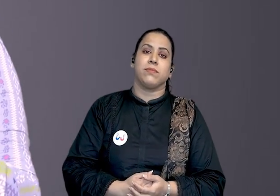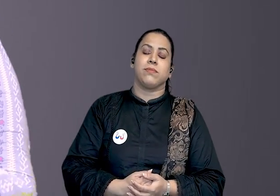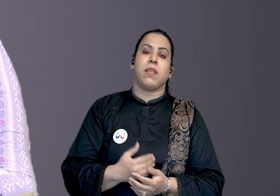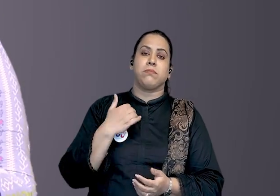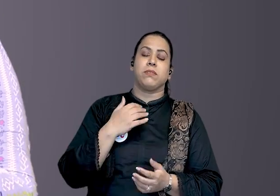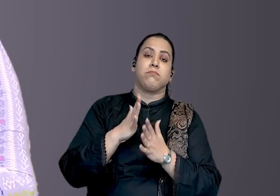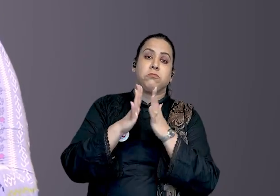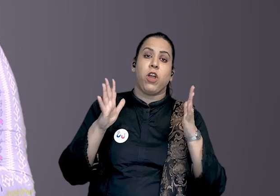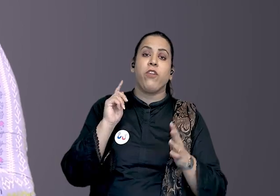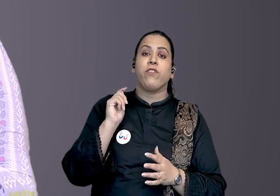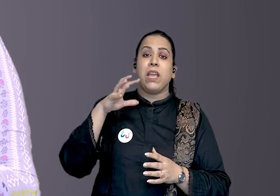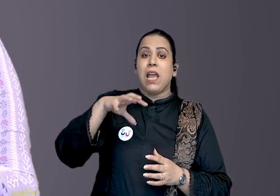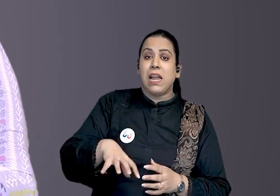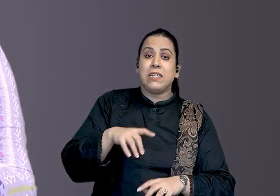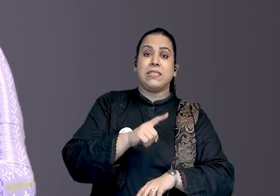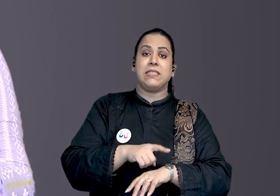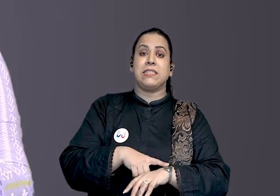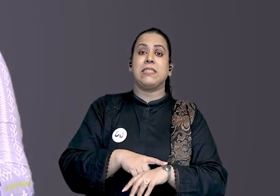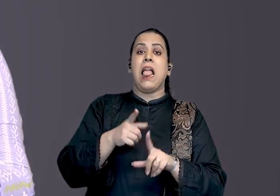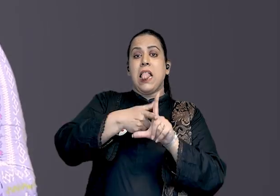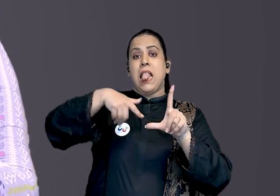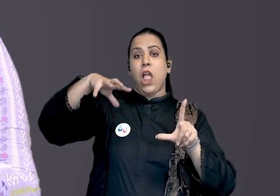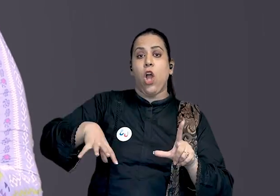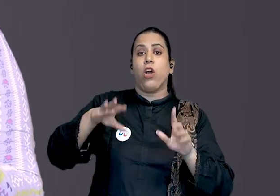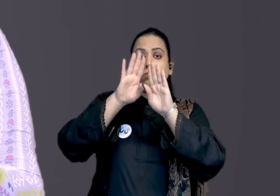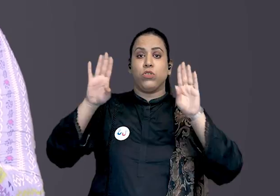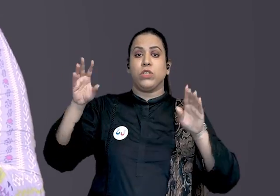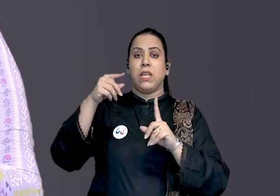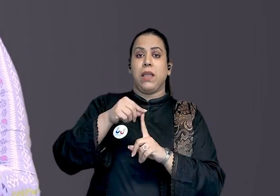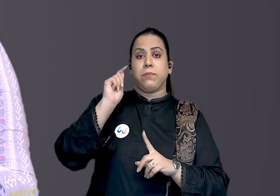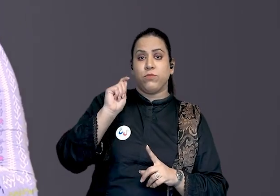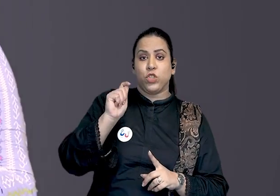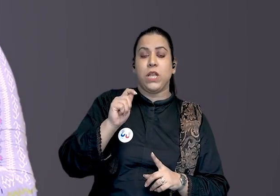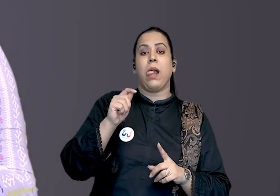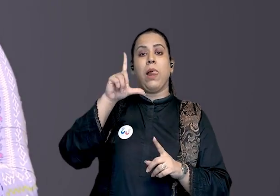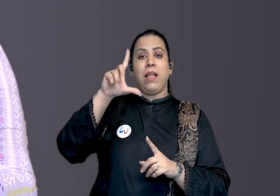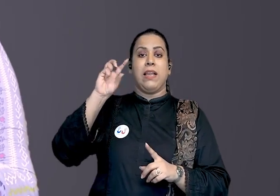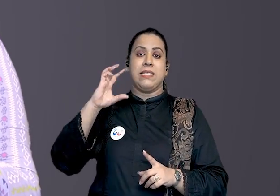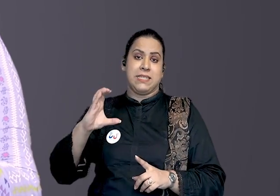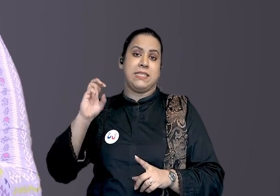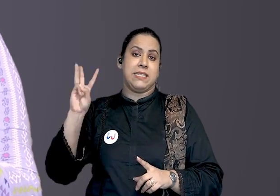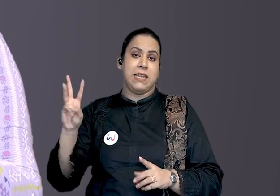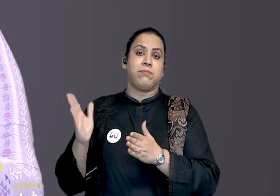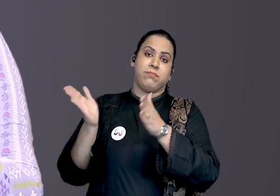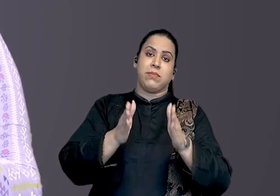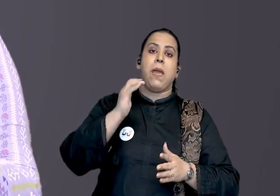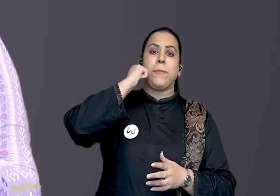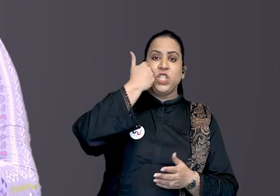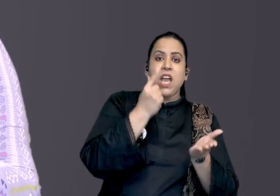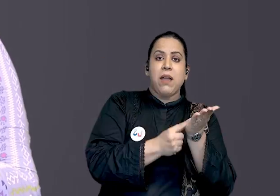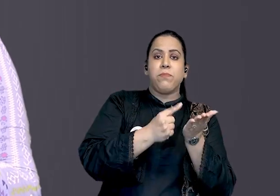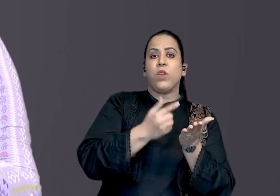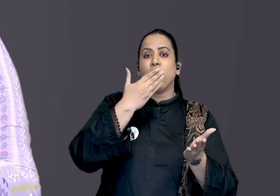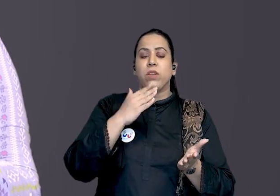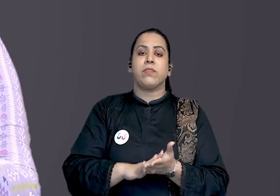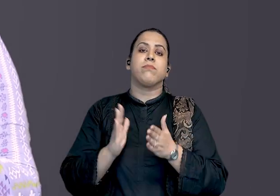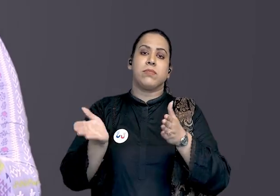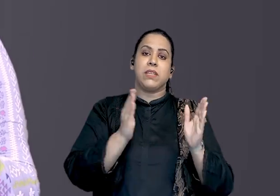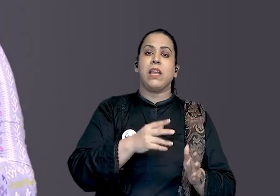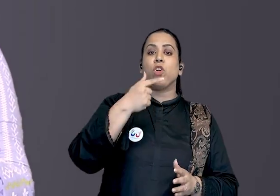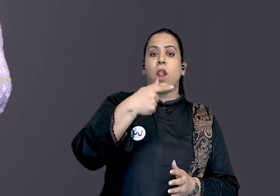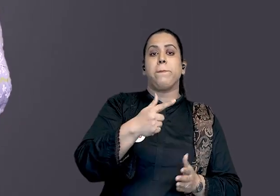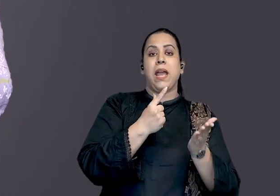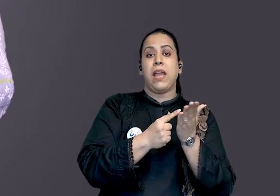लोकल सोर्सेज पे बहुत काम किया. और मैं काफ़ी अर्सा लाहौर म्यूज़ियम में पोस्टेड रही. लाहौर म्यूज़ियम के बाद आई वेंट